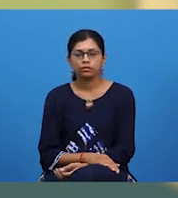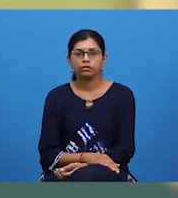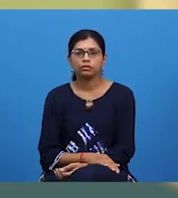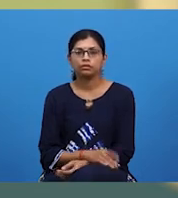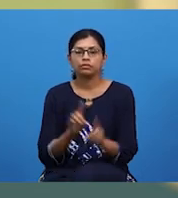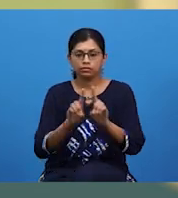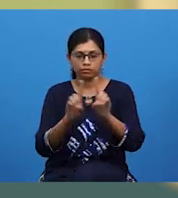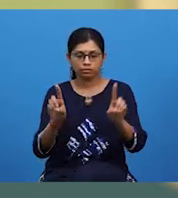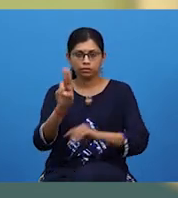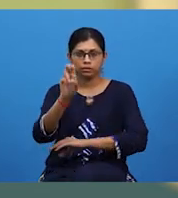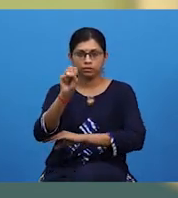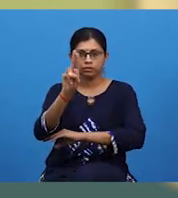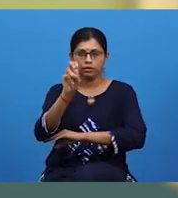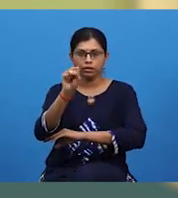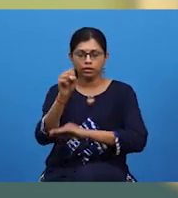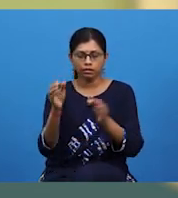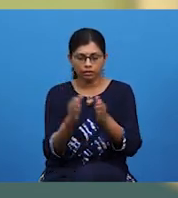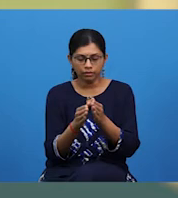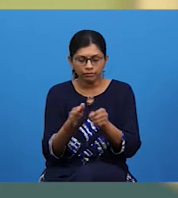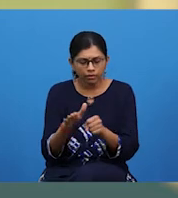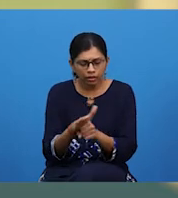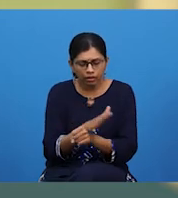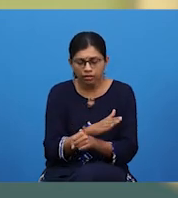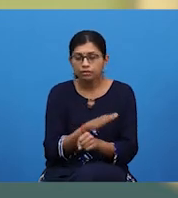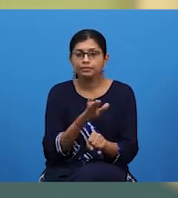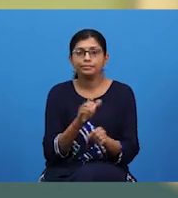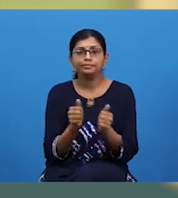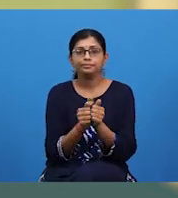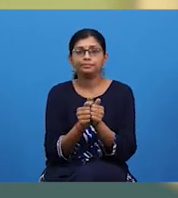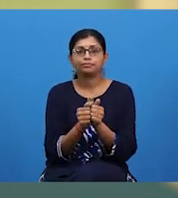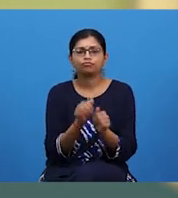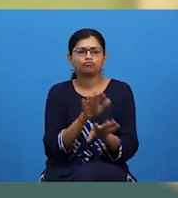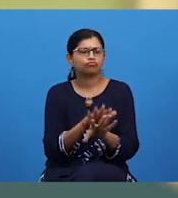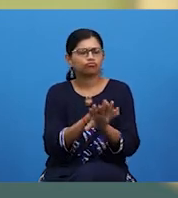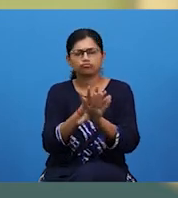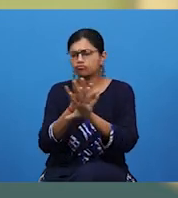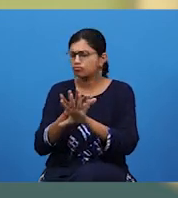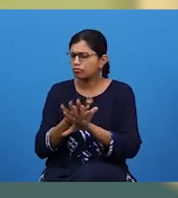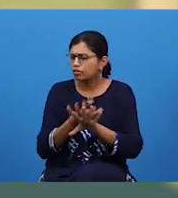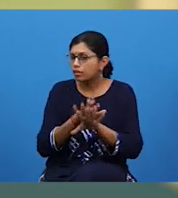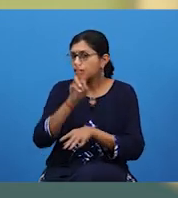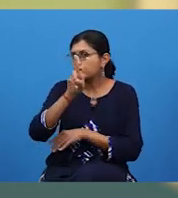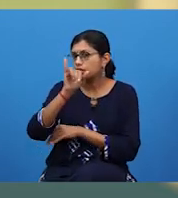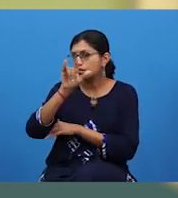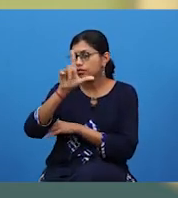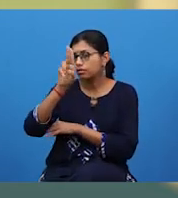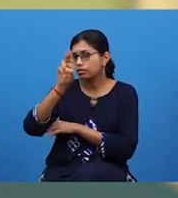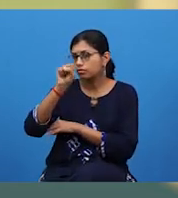Dinding usus kecil kita dipenuhi dengan berjuta-juta unjuran halus yang disebut villus.